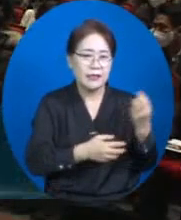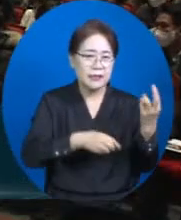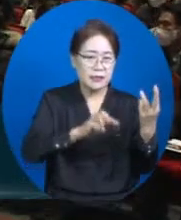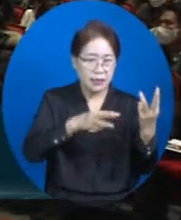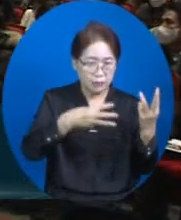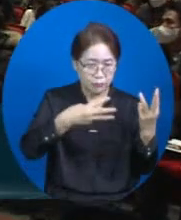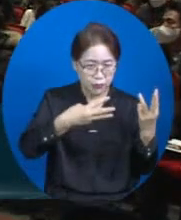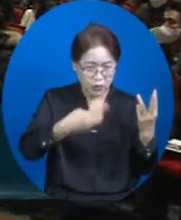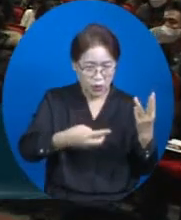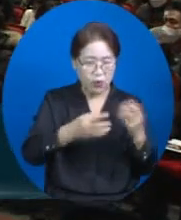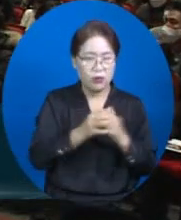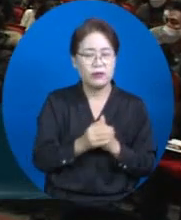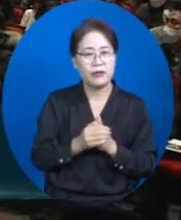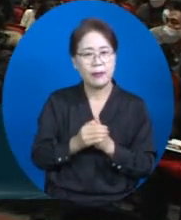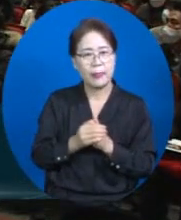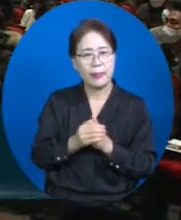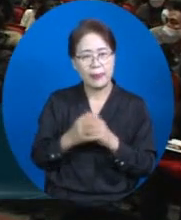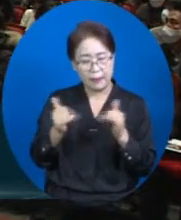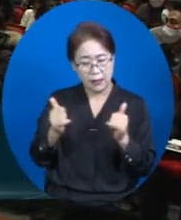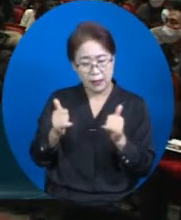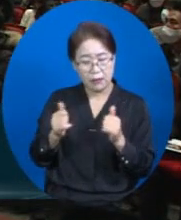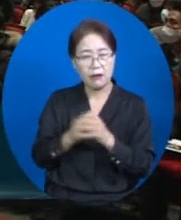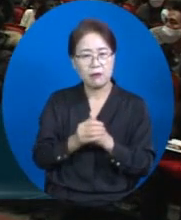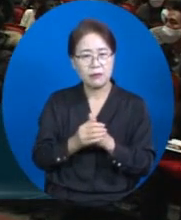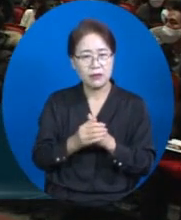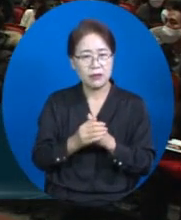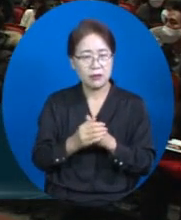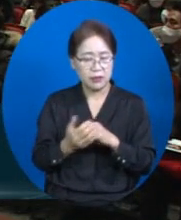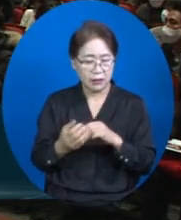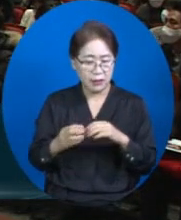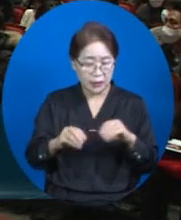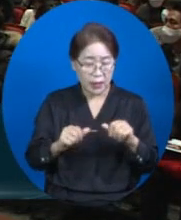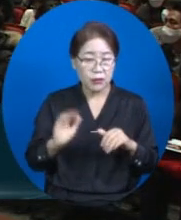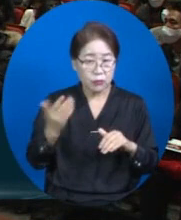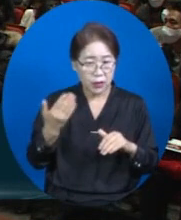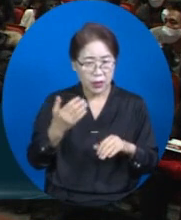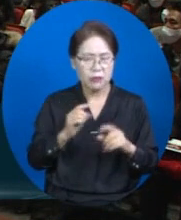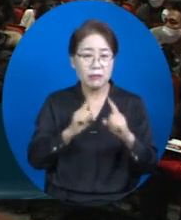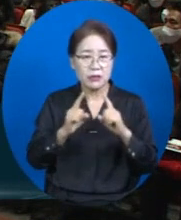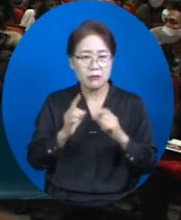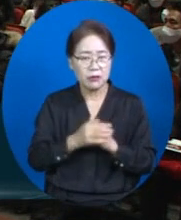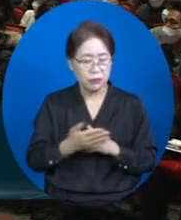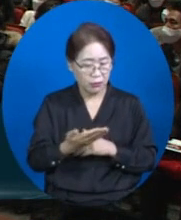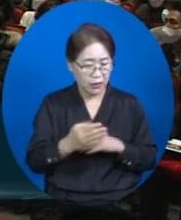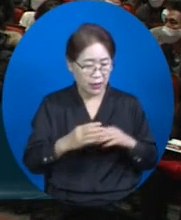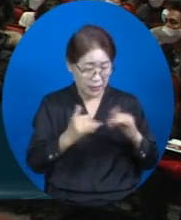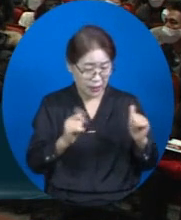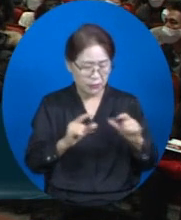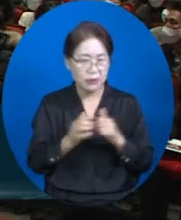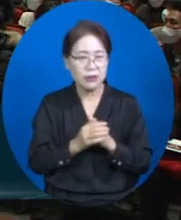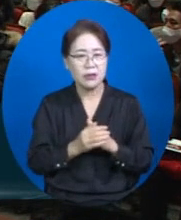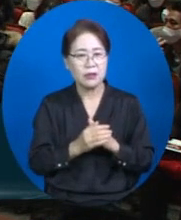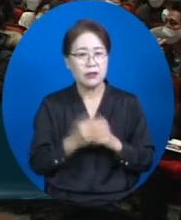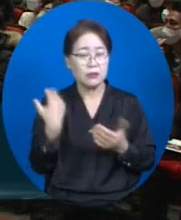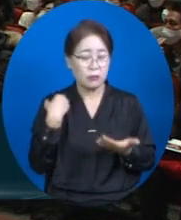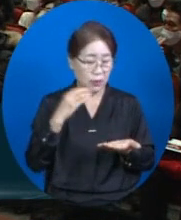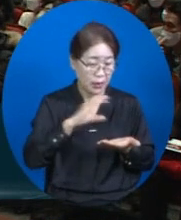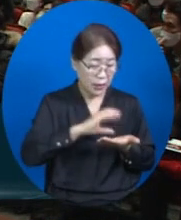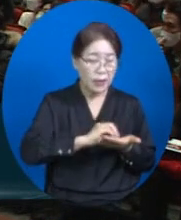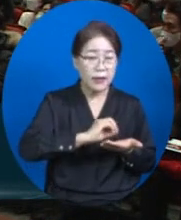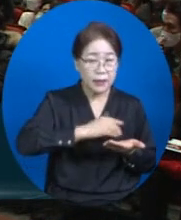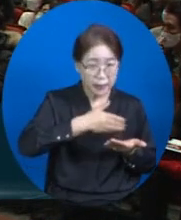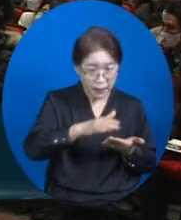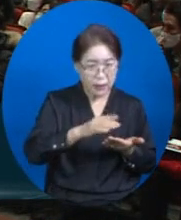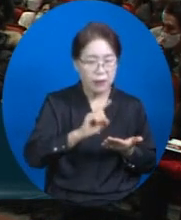다 같이요 주께서 사람을 티끌로 돌아가게 하시고 말씀하시기를 너의 인생들은 돌아가라 하셨사오니